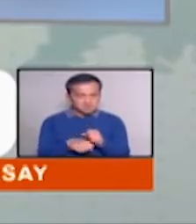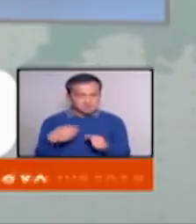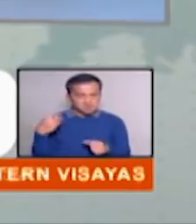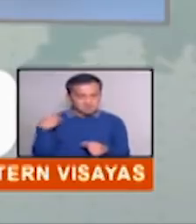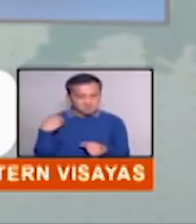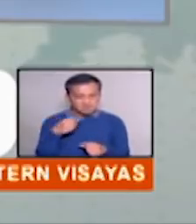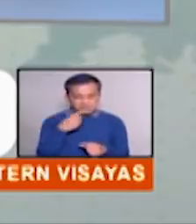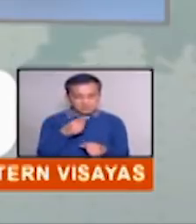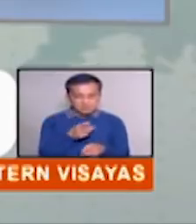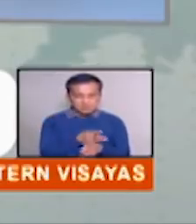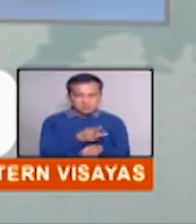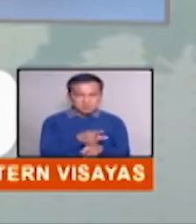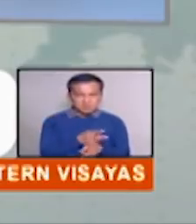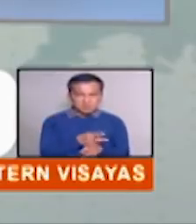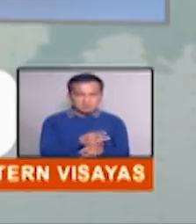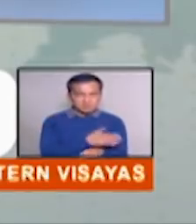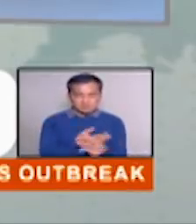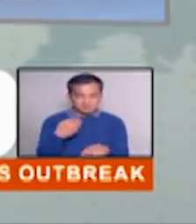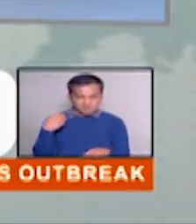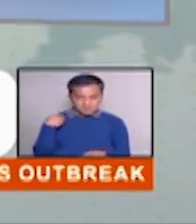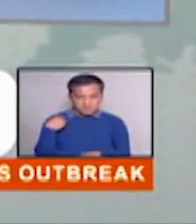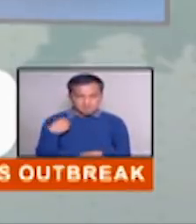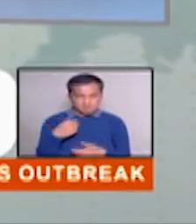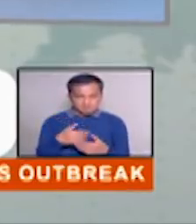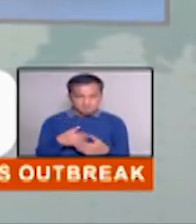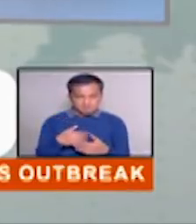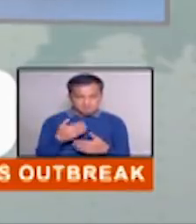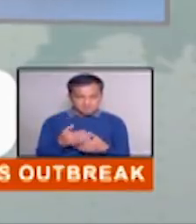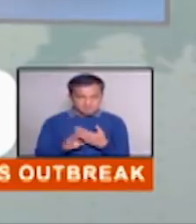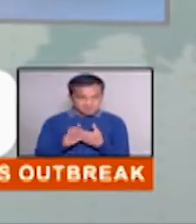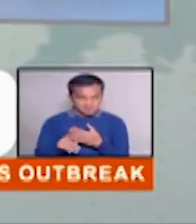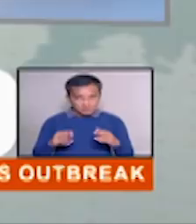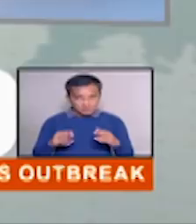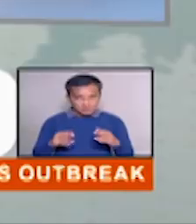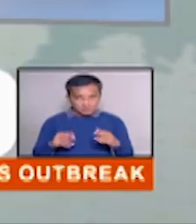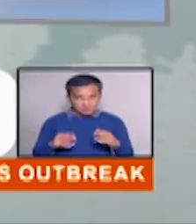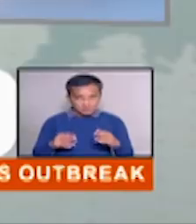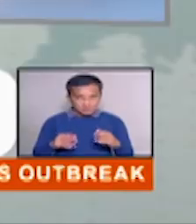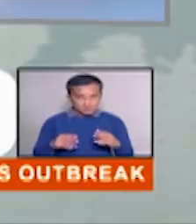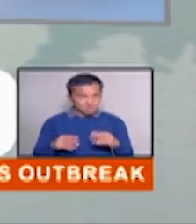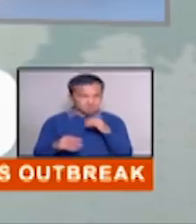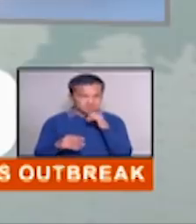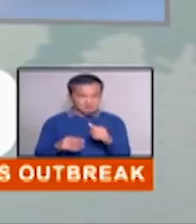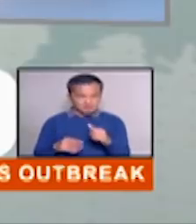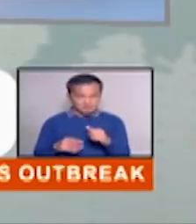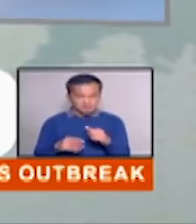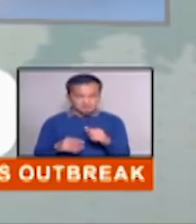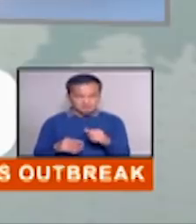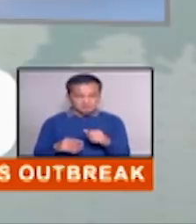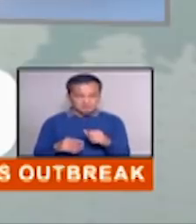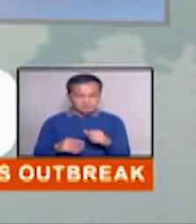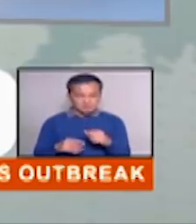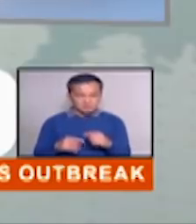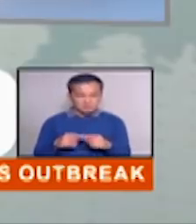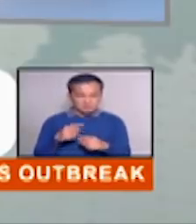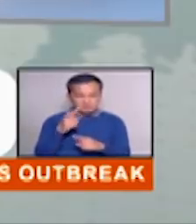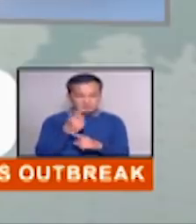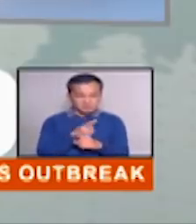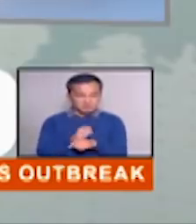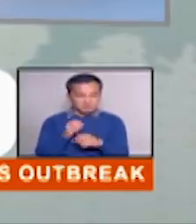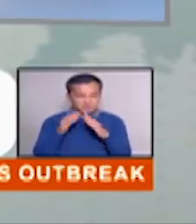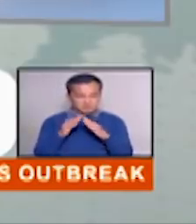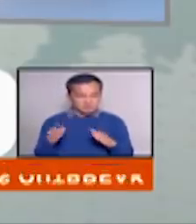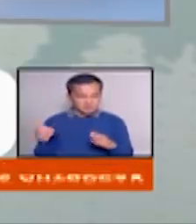po. Nagbabantay po ng anak niya. Pagkatapos niyan, babalik ka rin doon sa bahay niya? Hindi po. Kasi 1 month lang po ako nag-work doon sa bahay